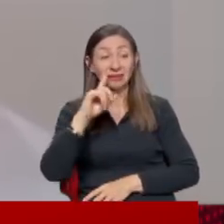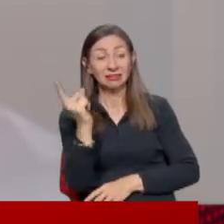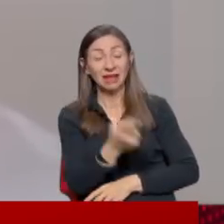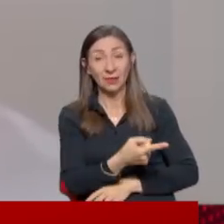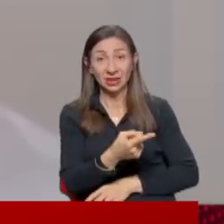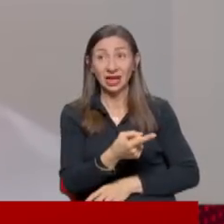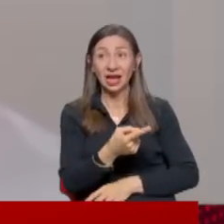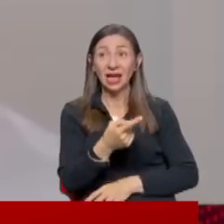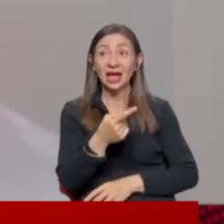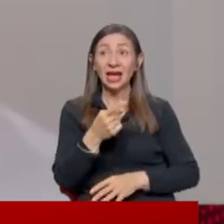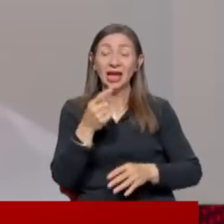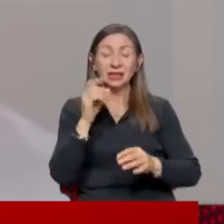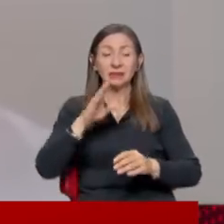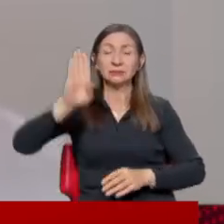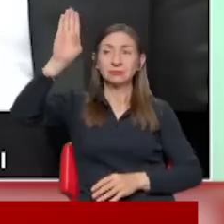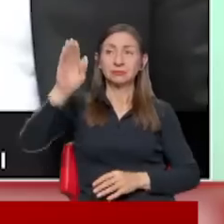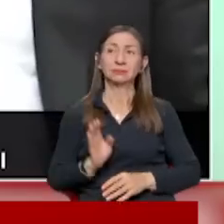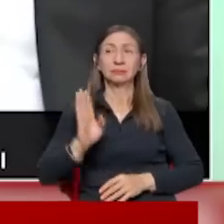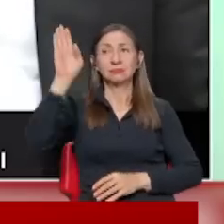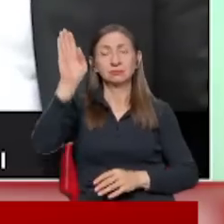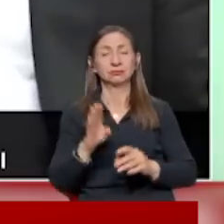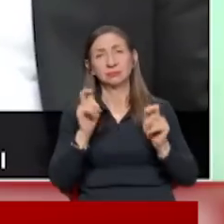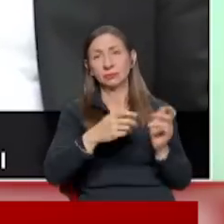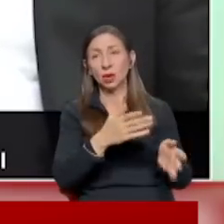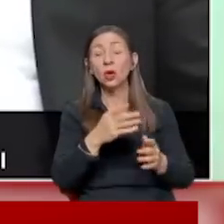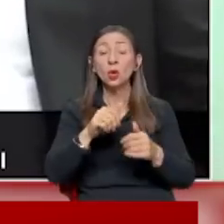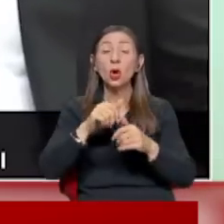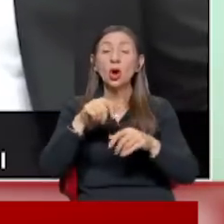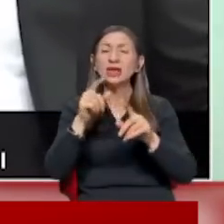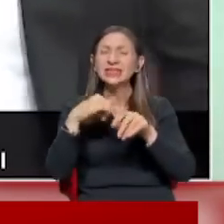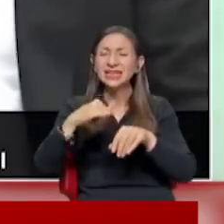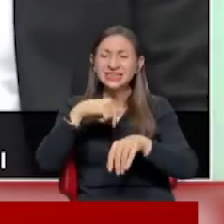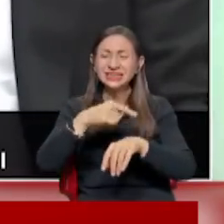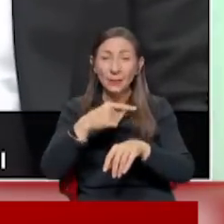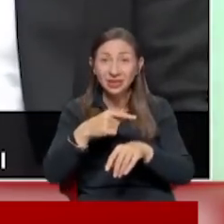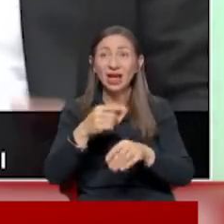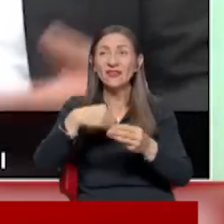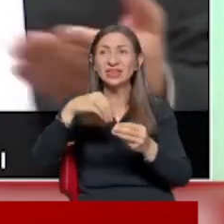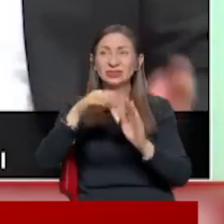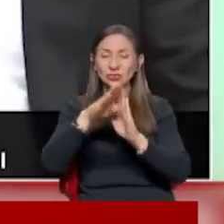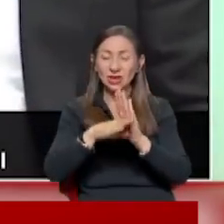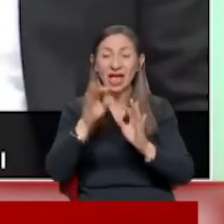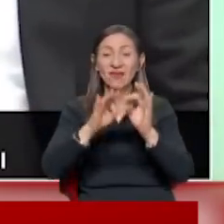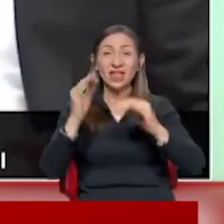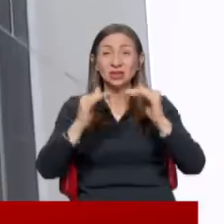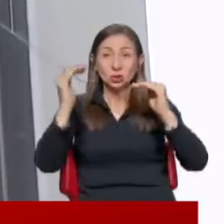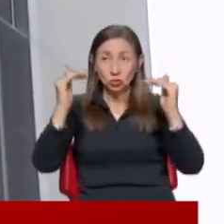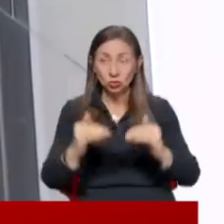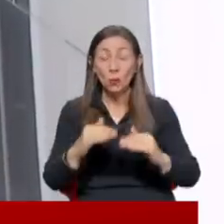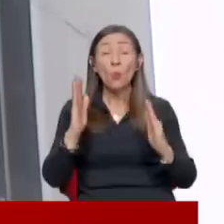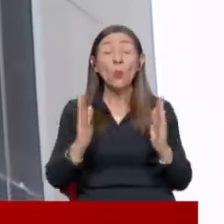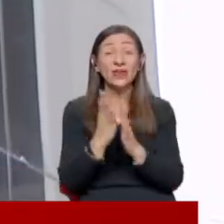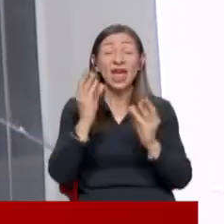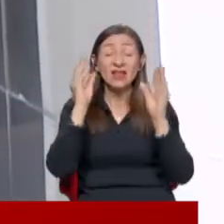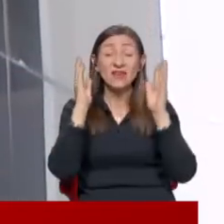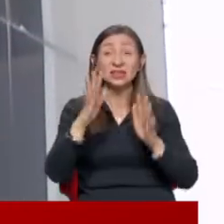talimatlarıyla elini indirip elini kaldırıyorlar. Uzun ve orta vadede amacımız ne? Faizler düşsün, hem enflasyon düşsün. Muhalefet